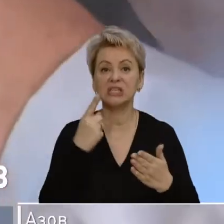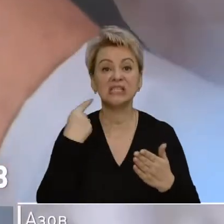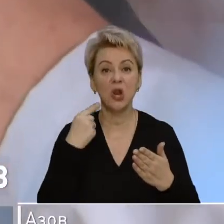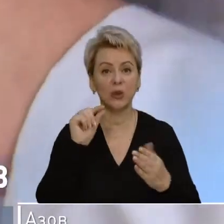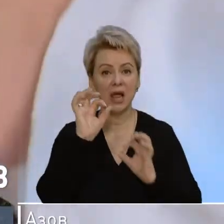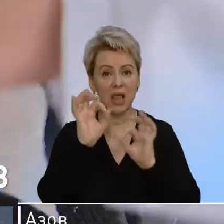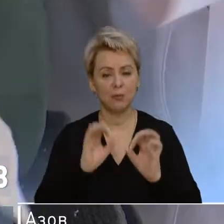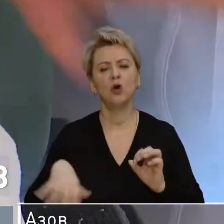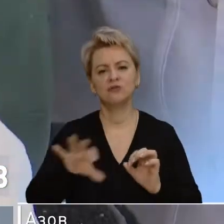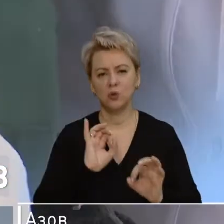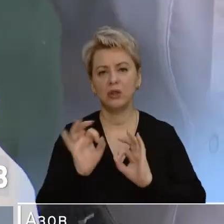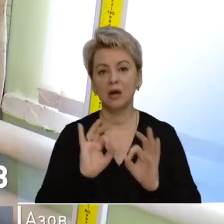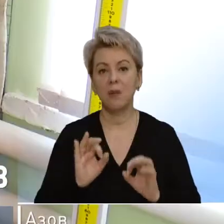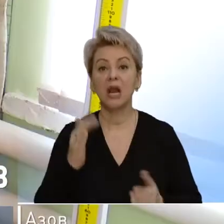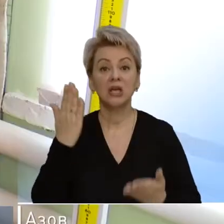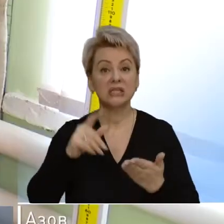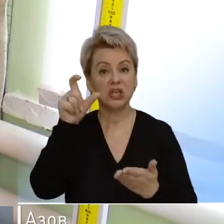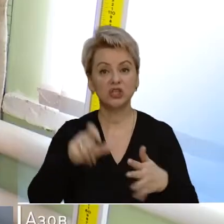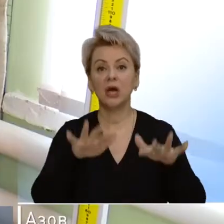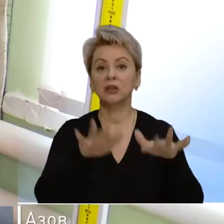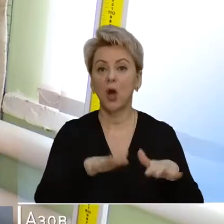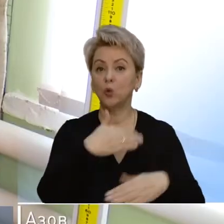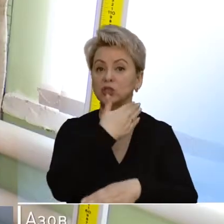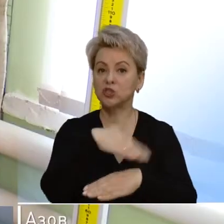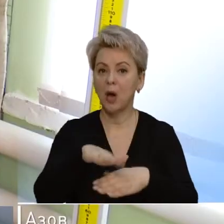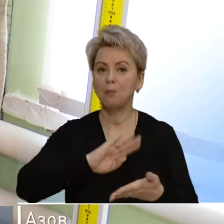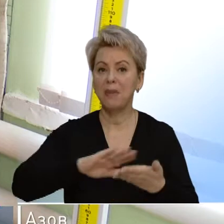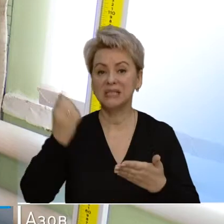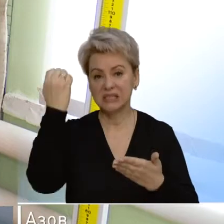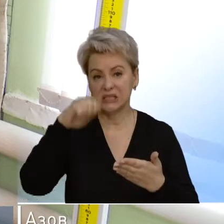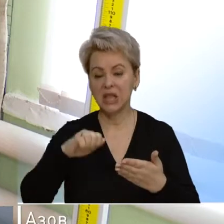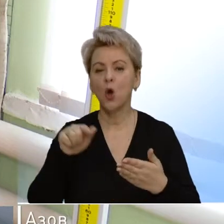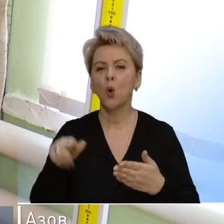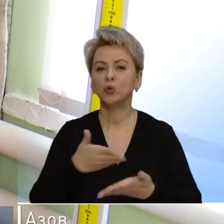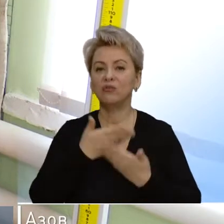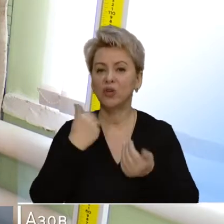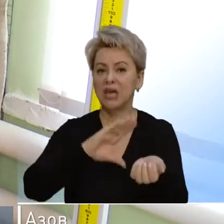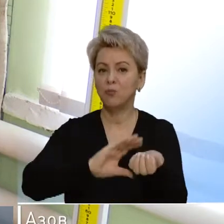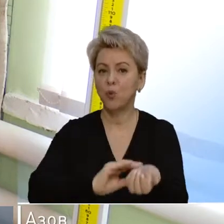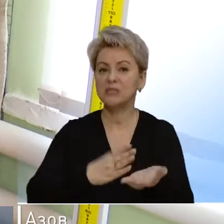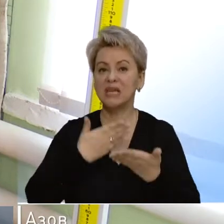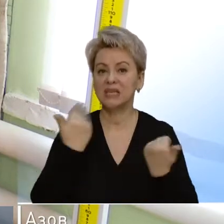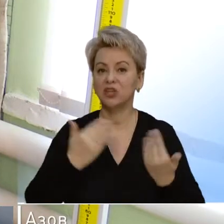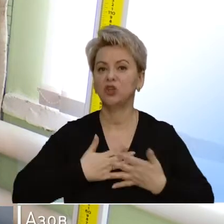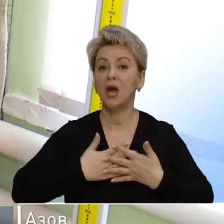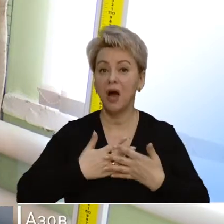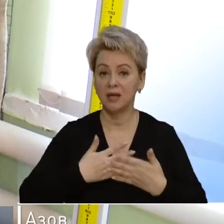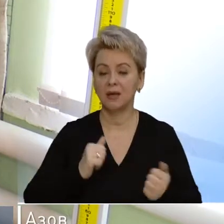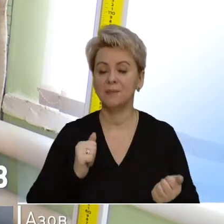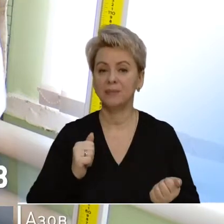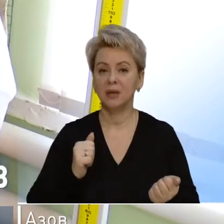лампочки, все идет как надо. Если человек находится на улице без сознания, у него нет пульса, нет дыхания,